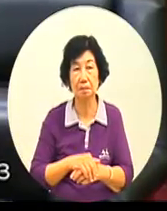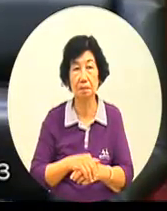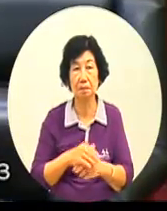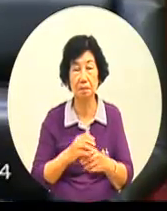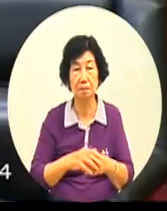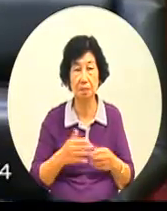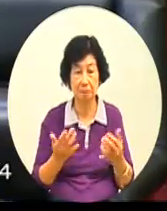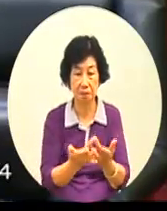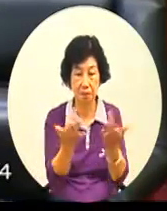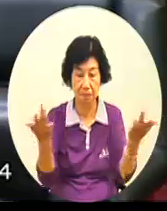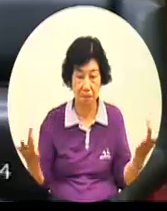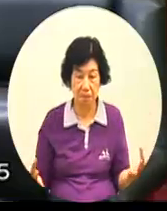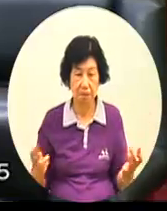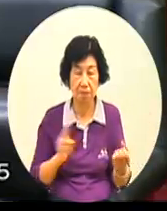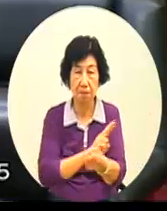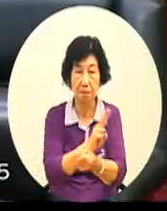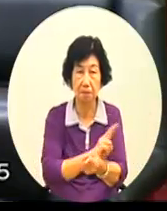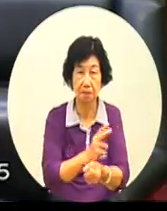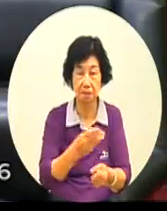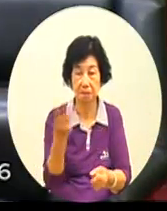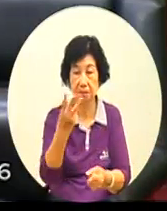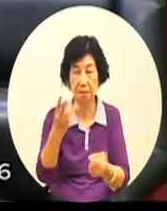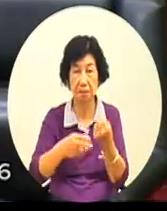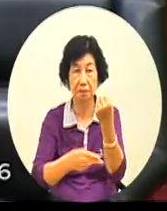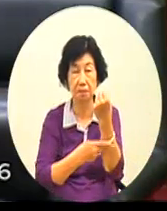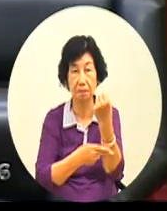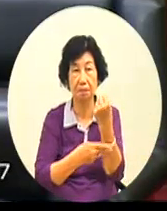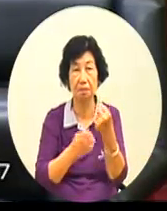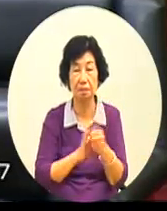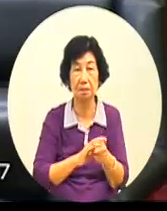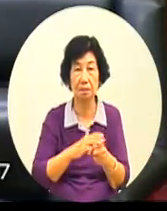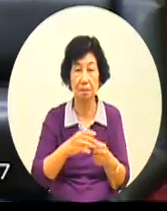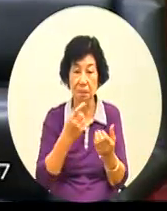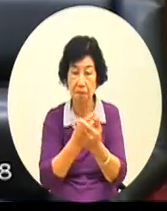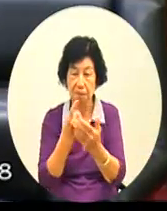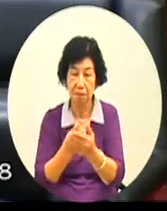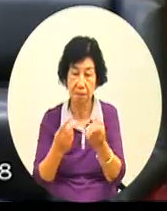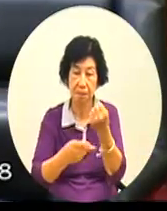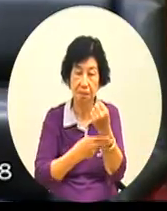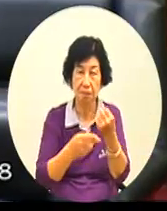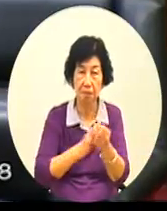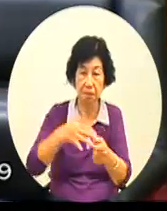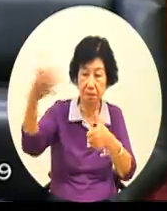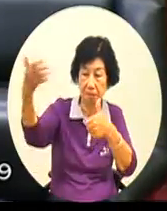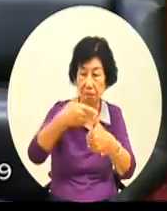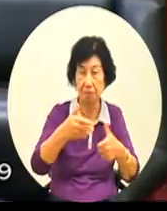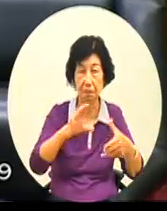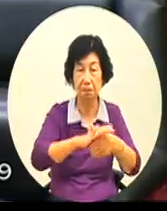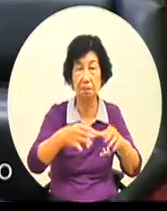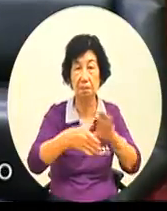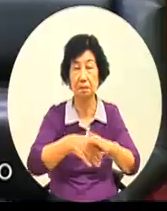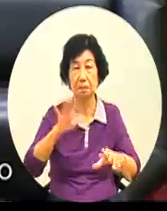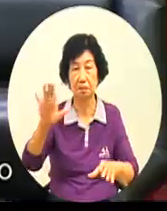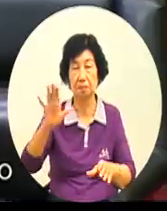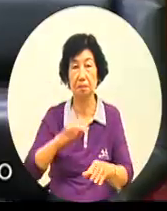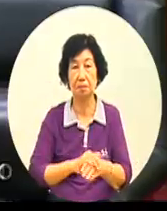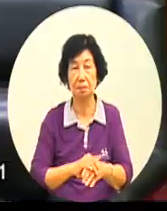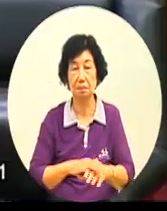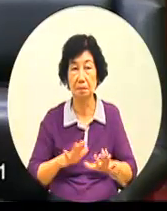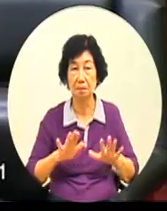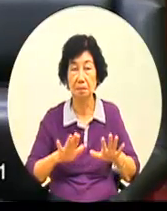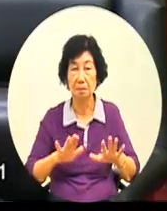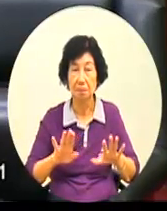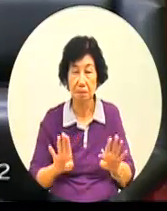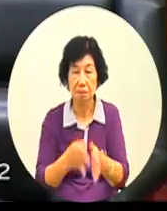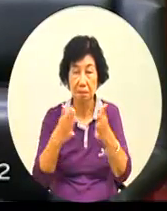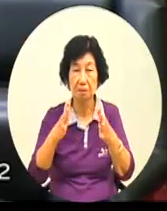每一个里呢都有各不同的这个自己的传统文化。可是呢，刚开始施工一直到现在的时